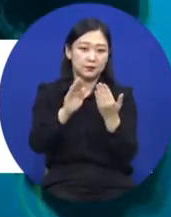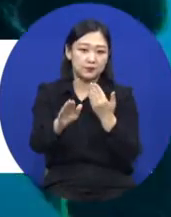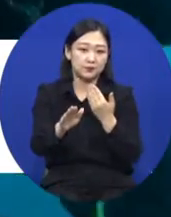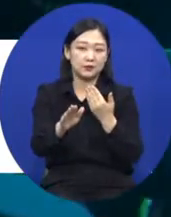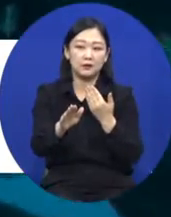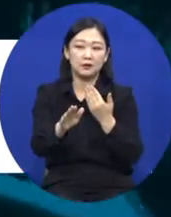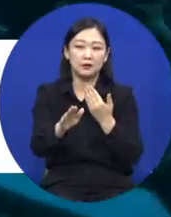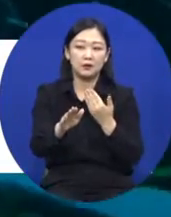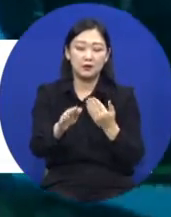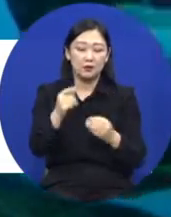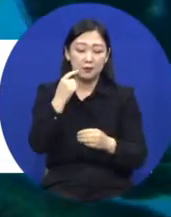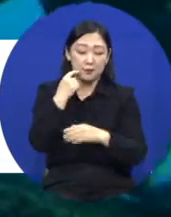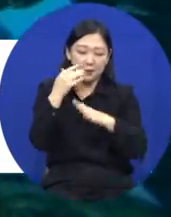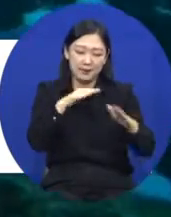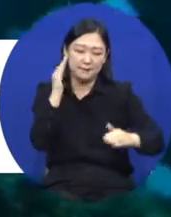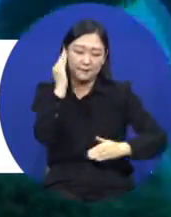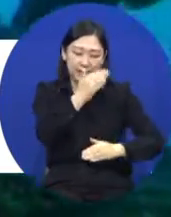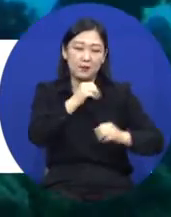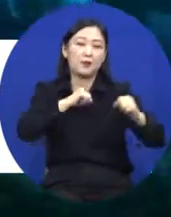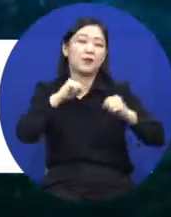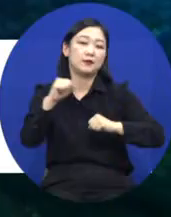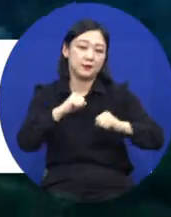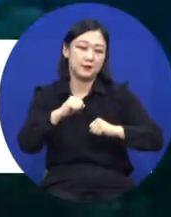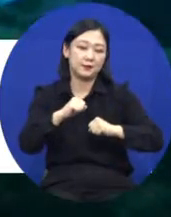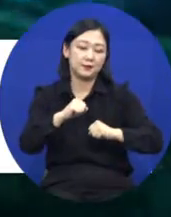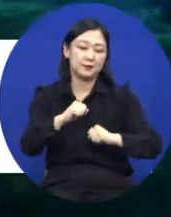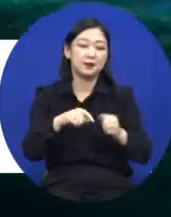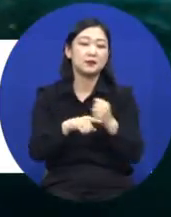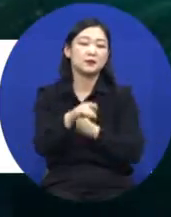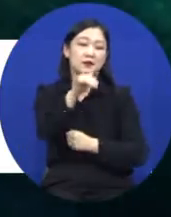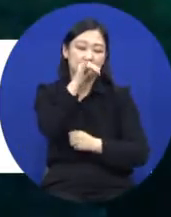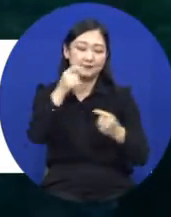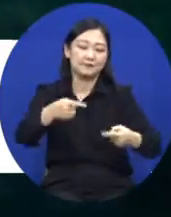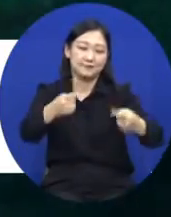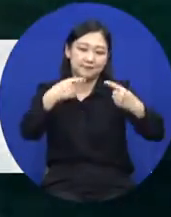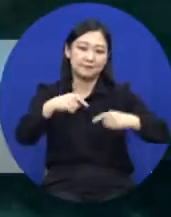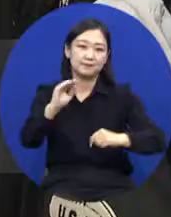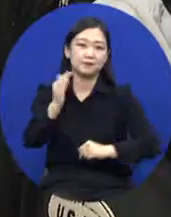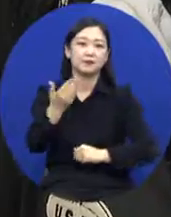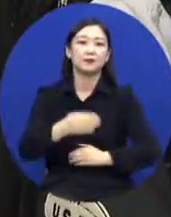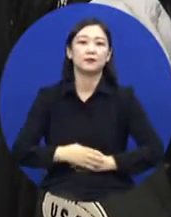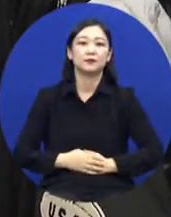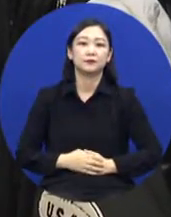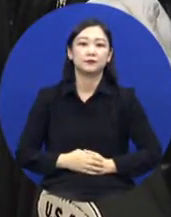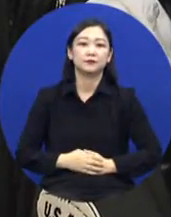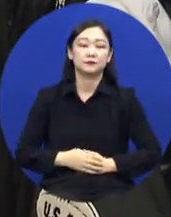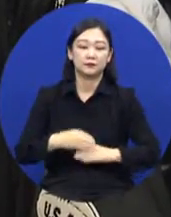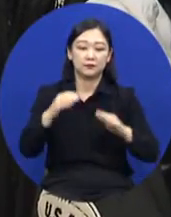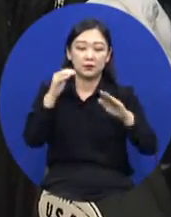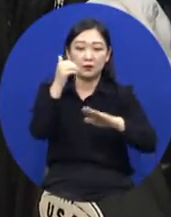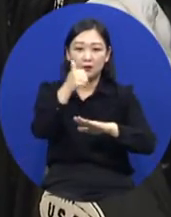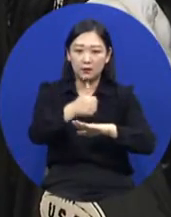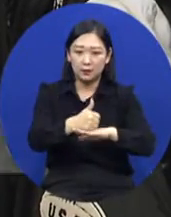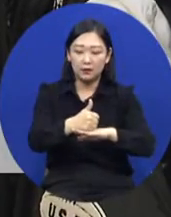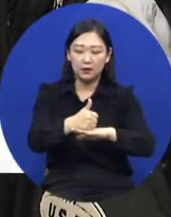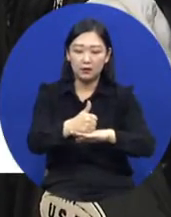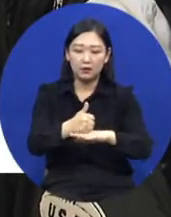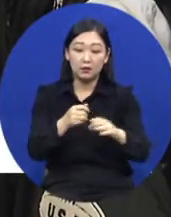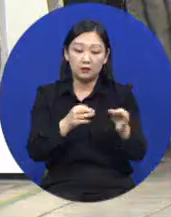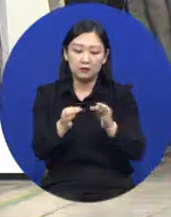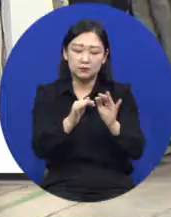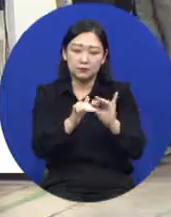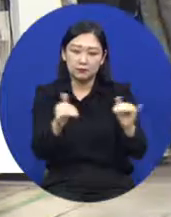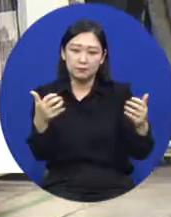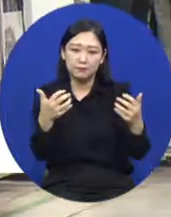해양 정화 활동도 같이 할 거기 때문에 굉장히 의미가 있다고 생각돼서 참여하게 되었습니다. 연말이면 시민들로 붐볐던